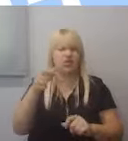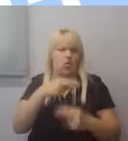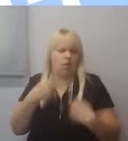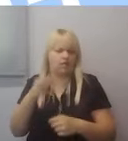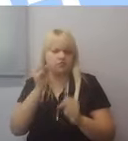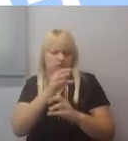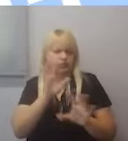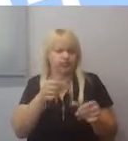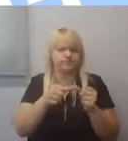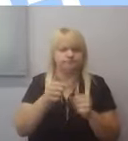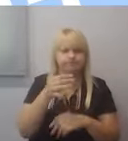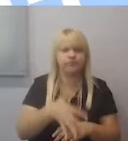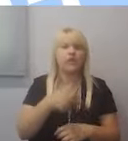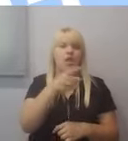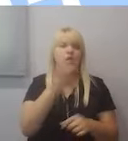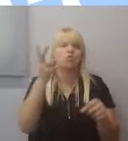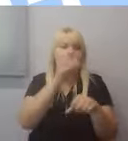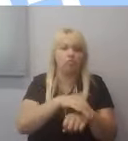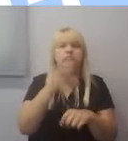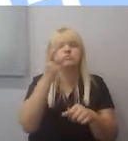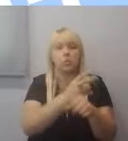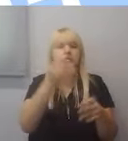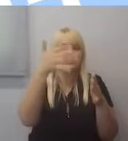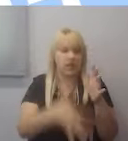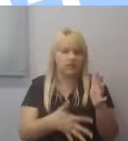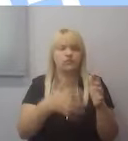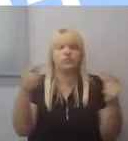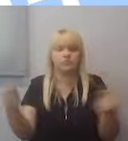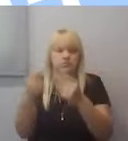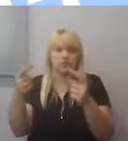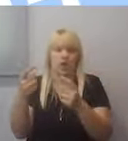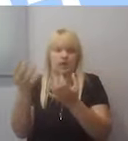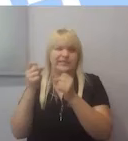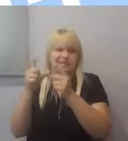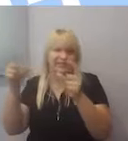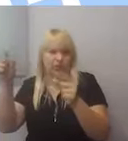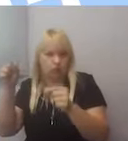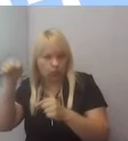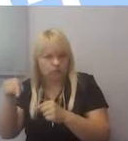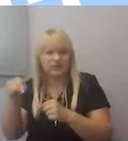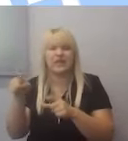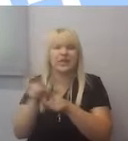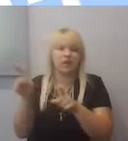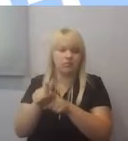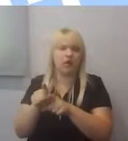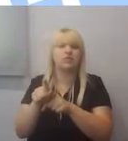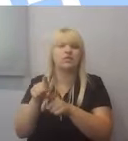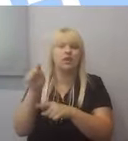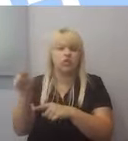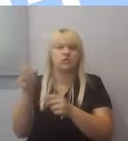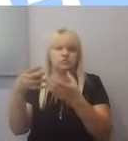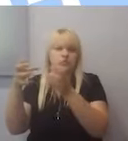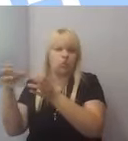konkrēti uzdevumi katram uzdevumam ir atbildīg institūcija ir arī definētas noteikti tā grupas un šajā grup šajā gadījumā tas tās grupas kas būtu